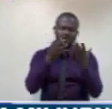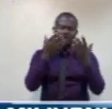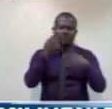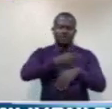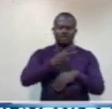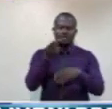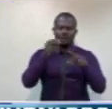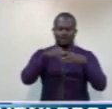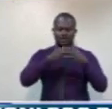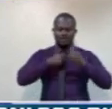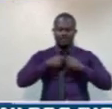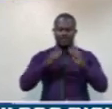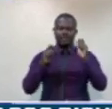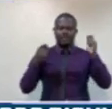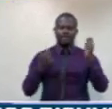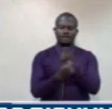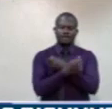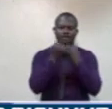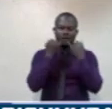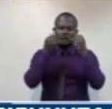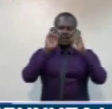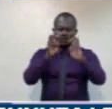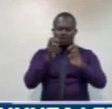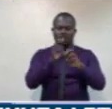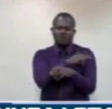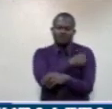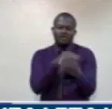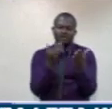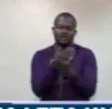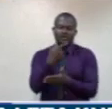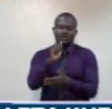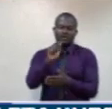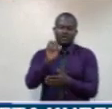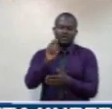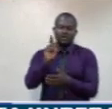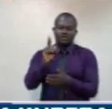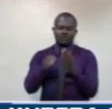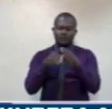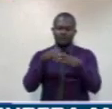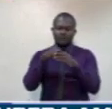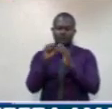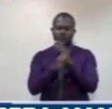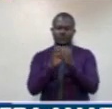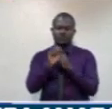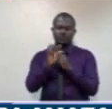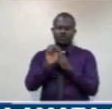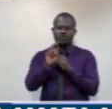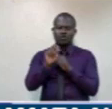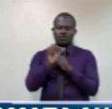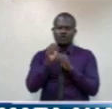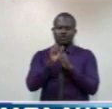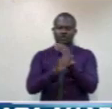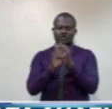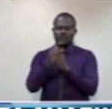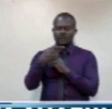ribera hano mu Rwanda. Duhindura ingingo tubabwire ko ibitaro bishya bya Gatonde byubatswe mu murenge wa Mugunga hani mu karere ka